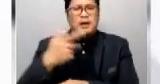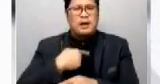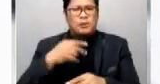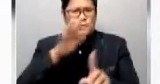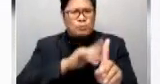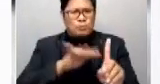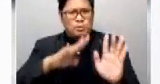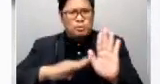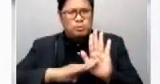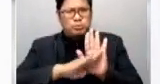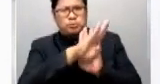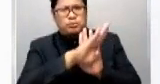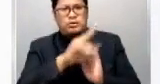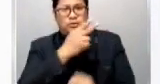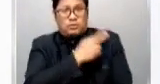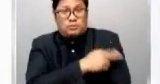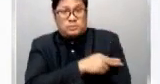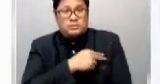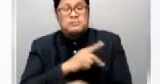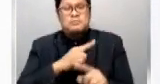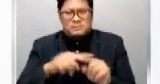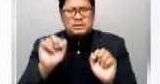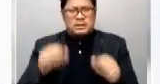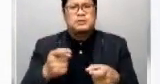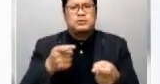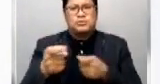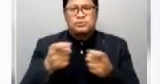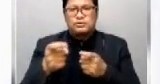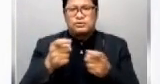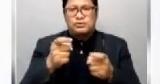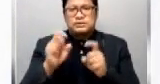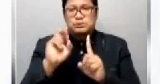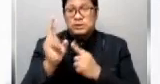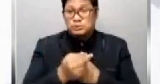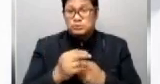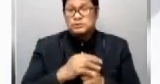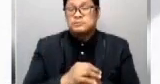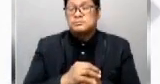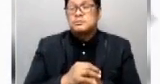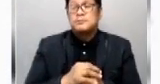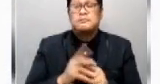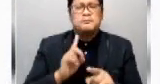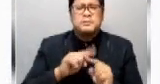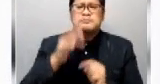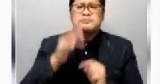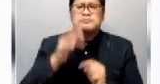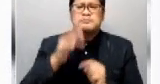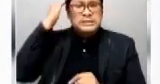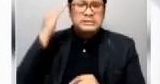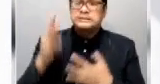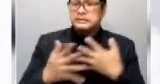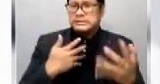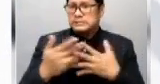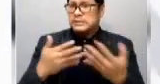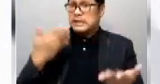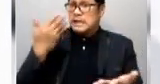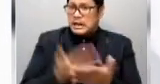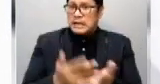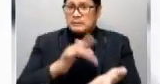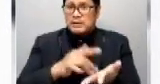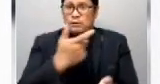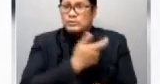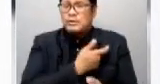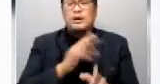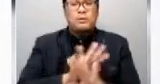kanilang ospital, pero kontrolado pa rin naman daw ang sitwasyon. Pero pakiusap nila, kahit dumating na ang bakuna, huwag daw